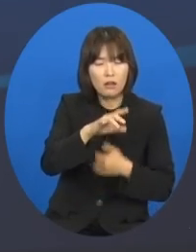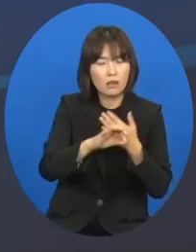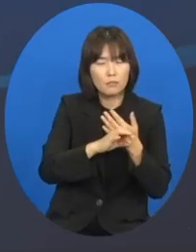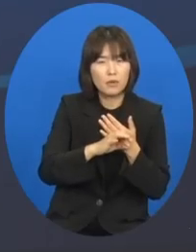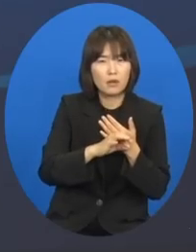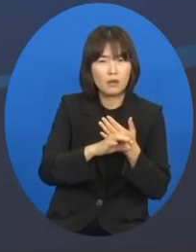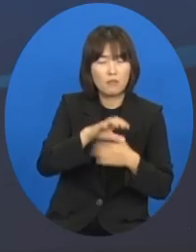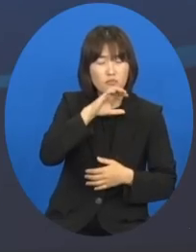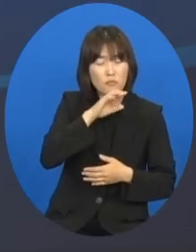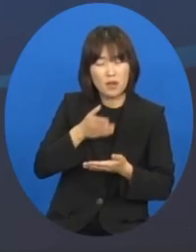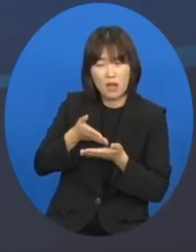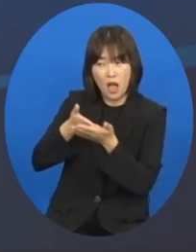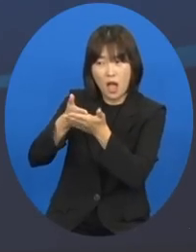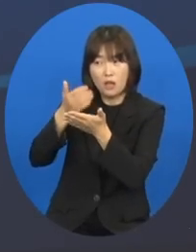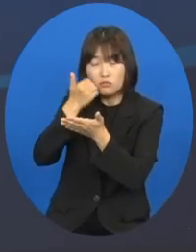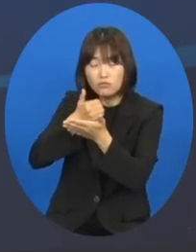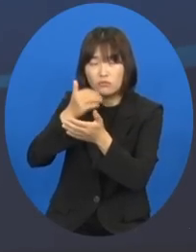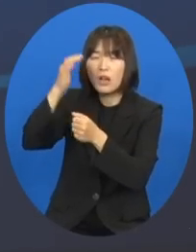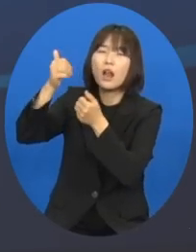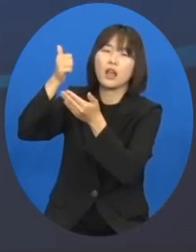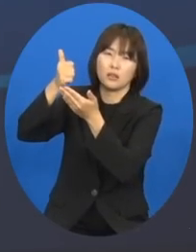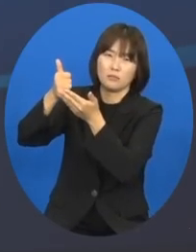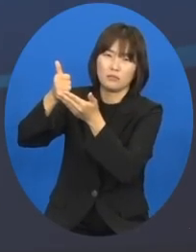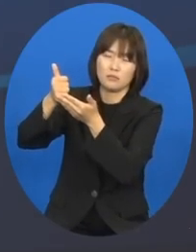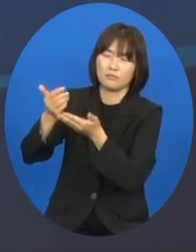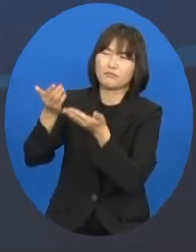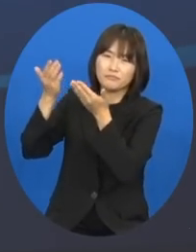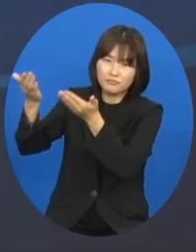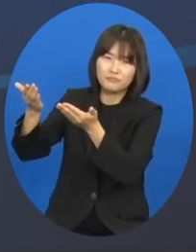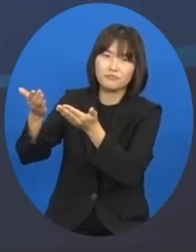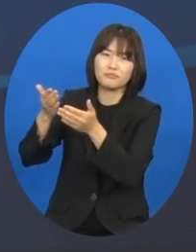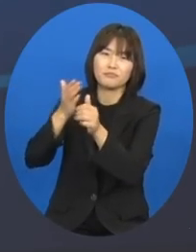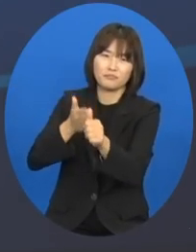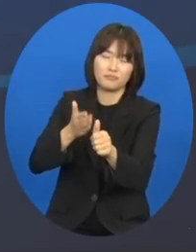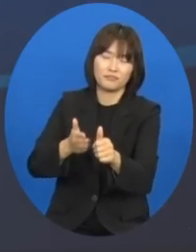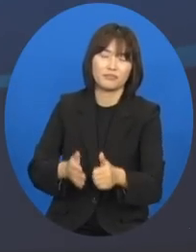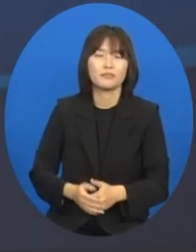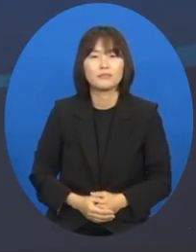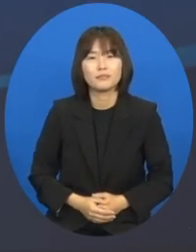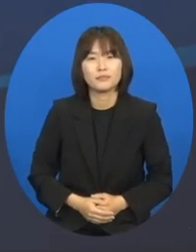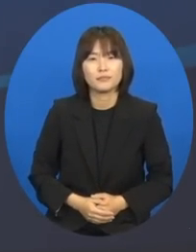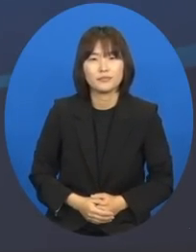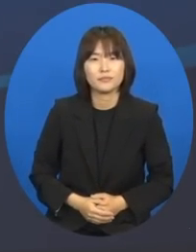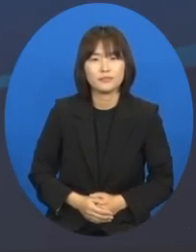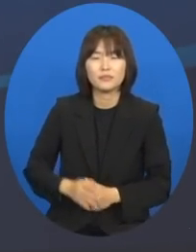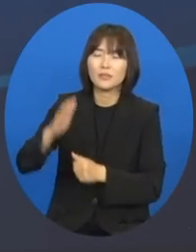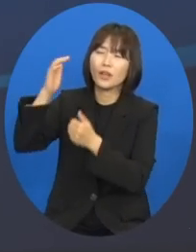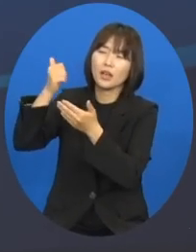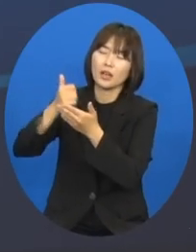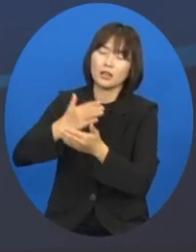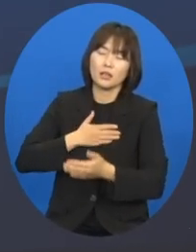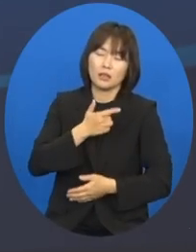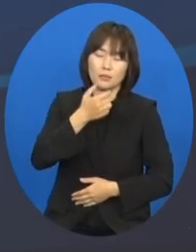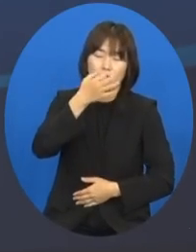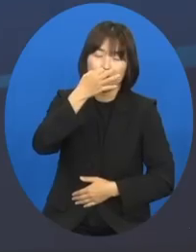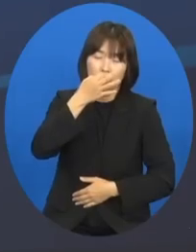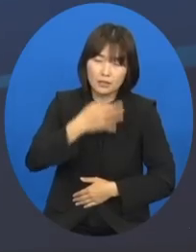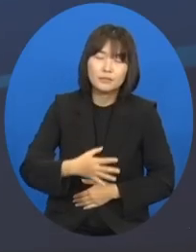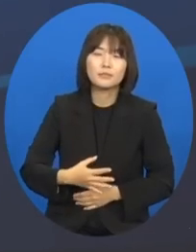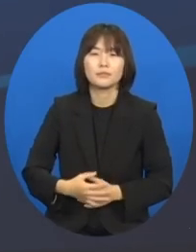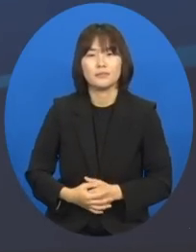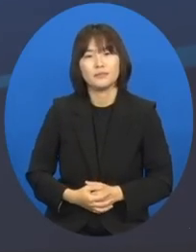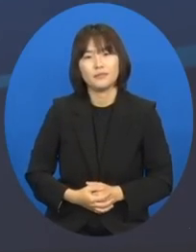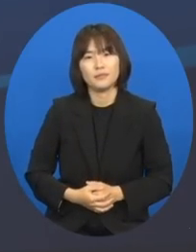항의를 그 남편한테 아내한테 하지 마시고 하나님께 하세요 하나님 제가 너무 힘듭니다